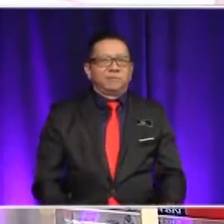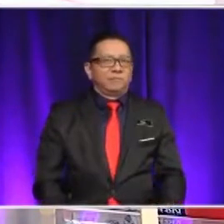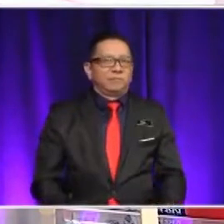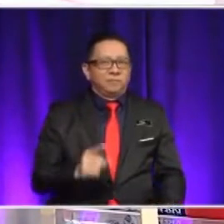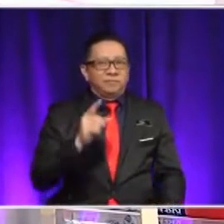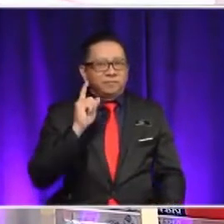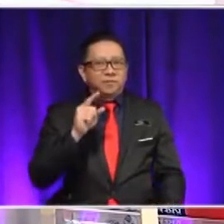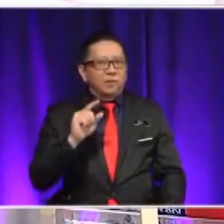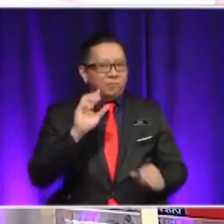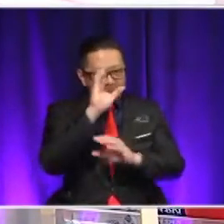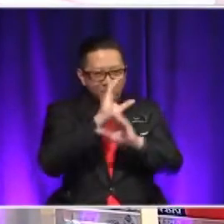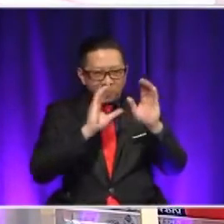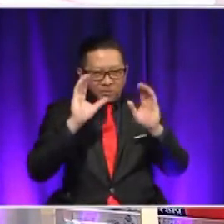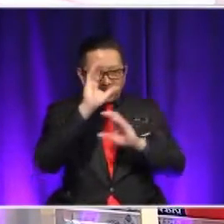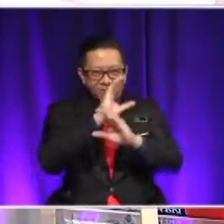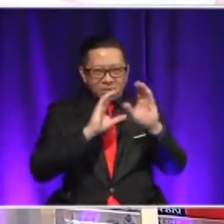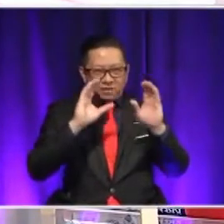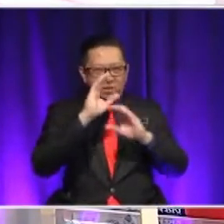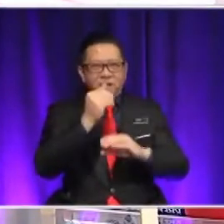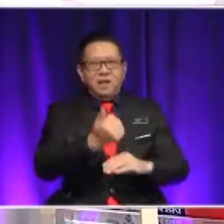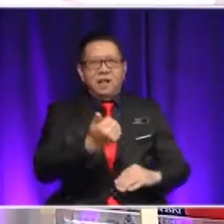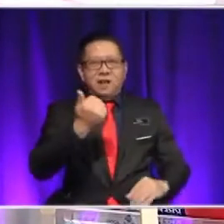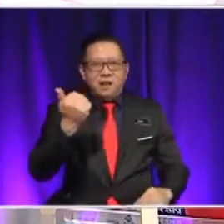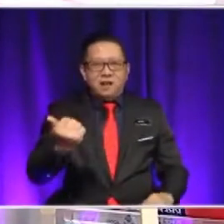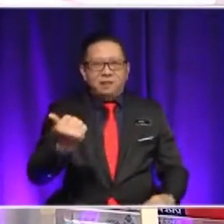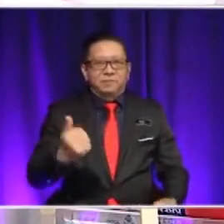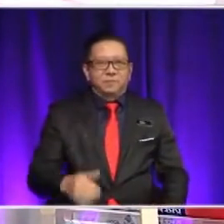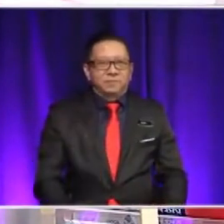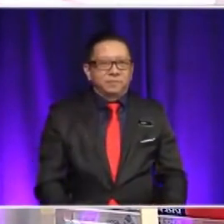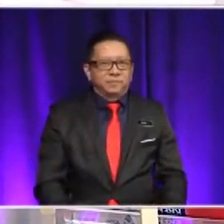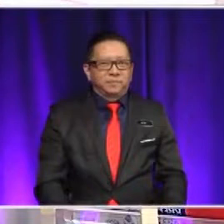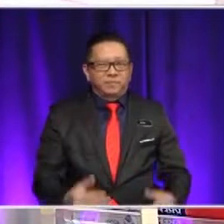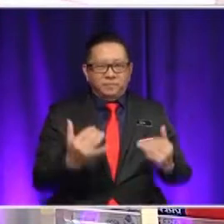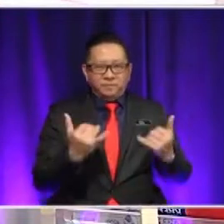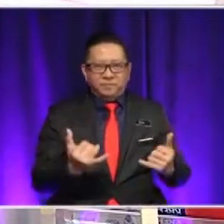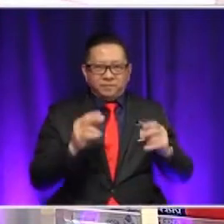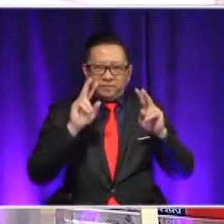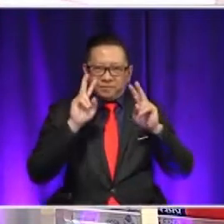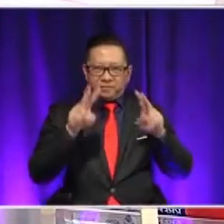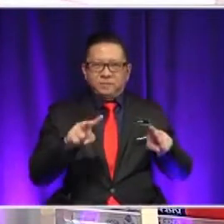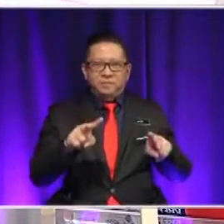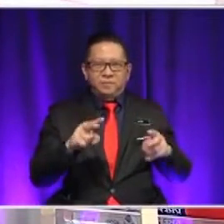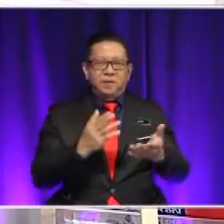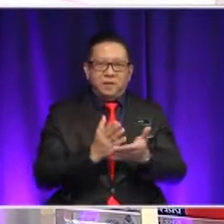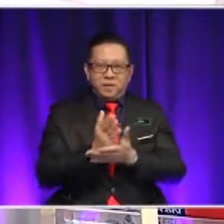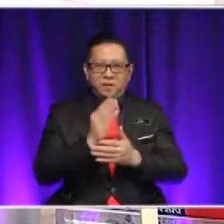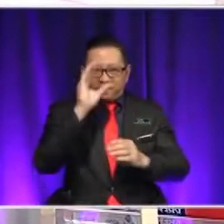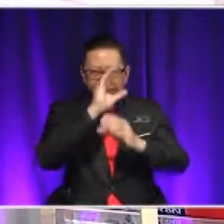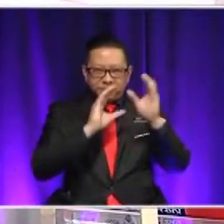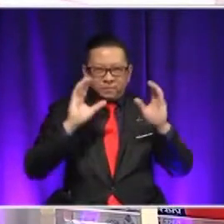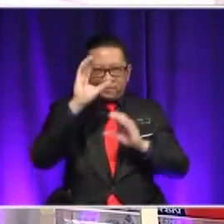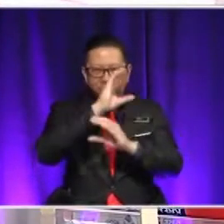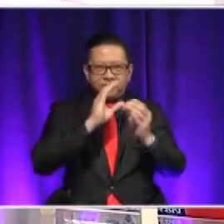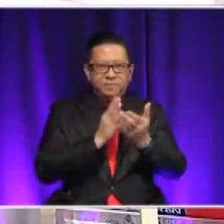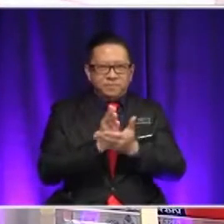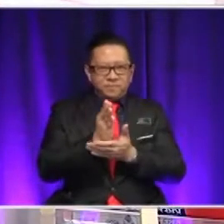adalah penerokaan dari segi alat yang menyerap air sekarang ketidak lakukan penerokaan yang seterusnya berikan aku